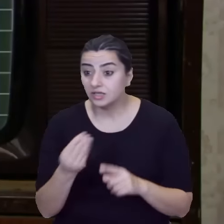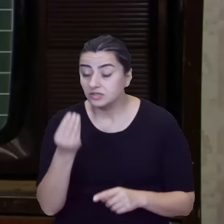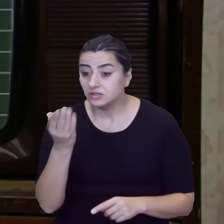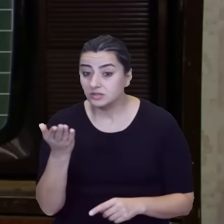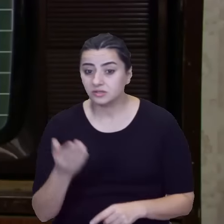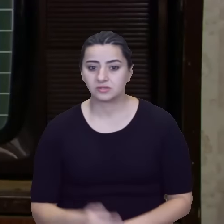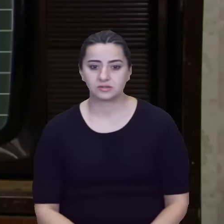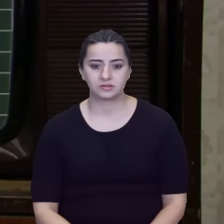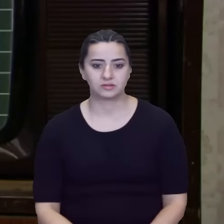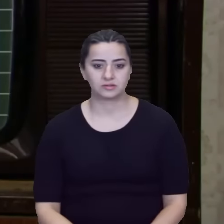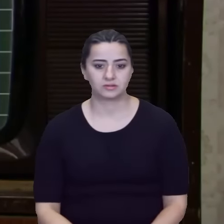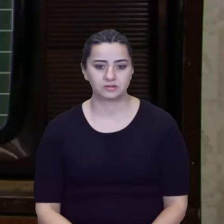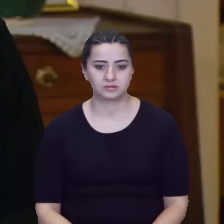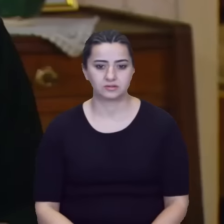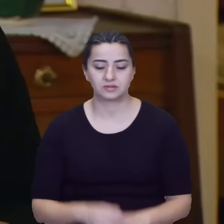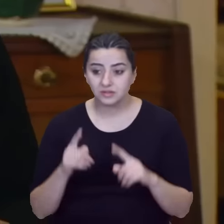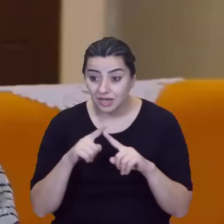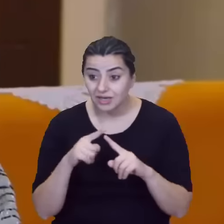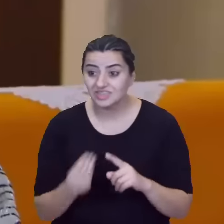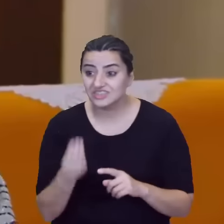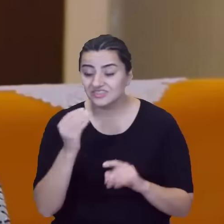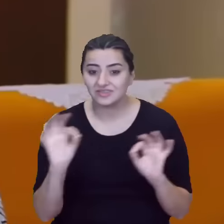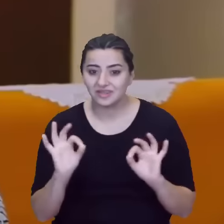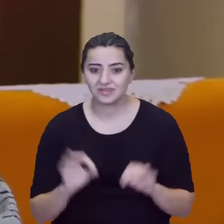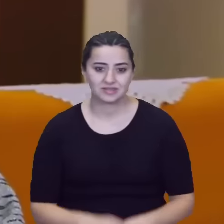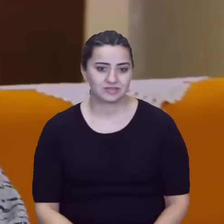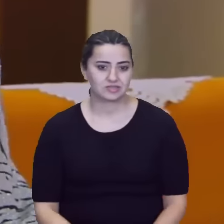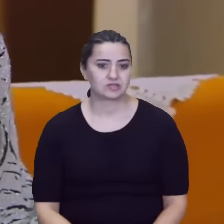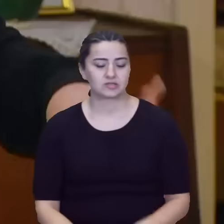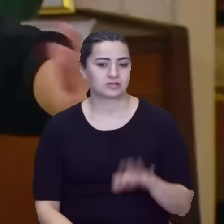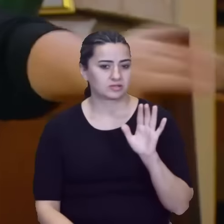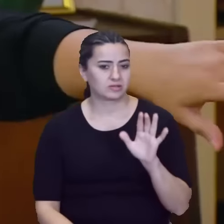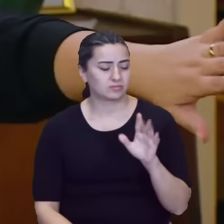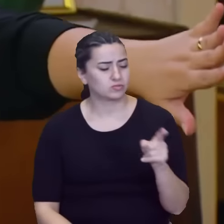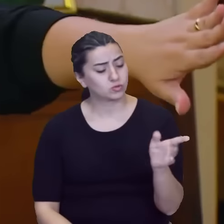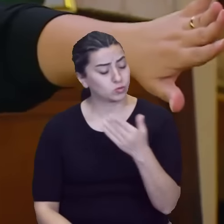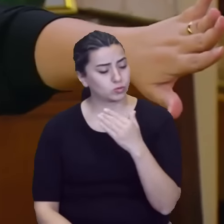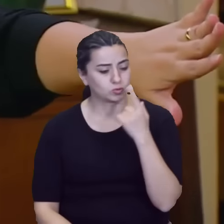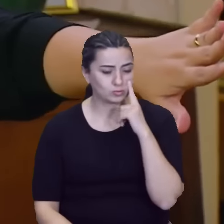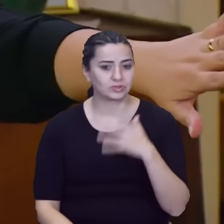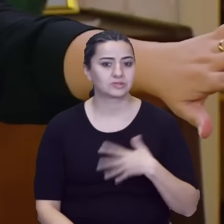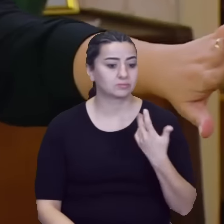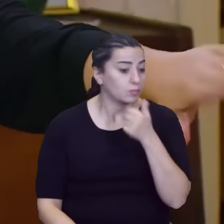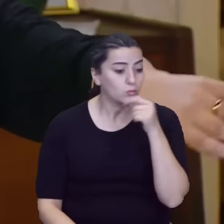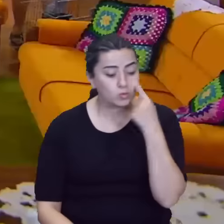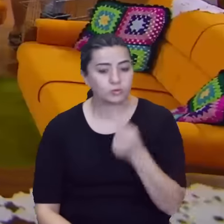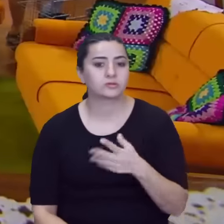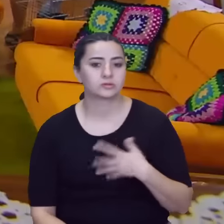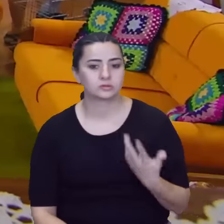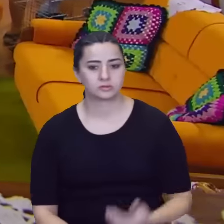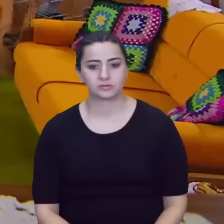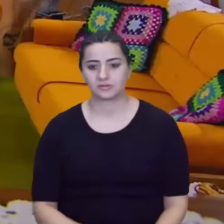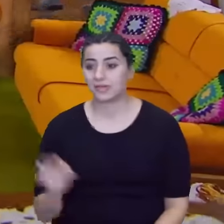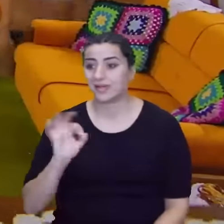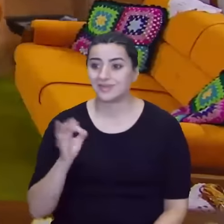sonu görüntüsü. Ay çekiyor. Tamam. Nazım, götür şunu bir. Baban gelip görmesin, sonra şey yaparız.